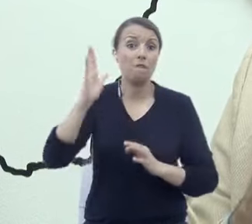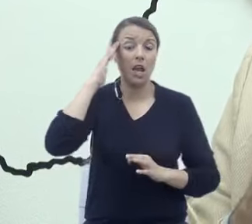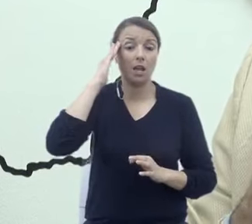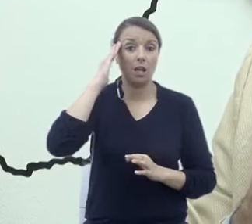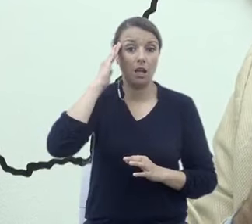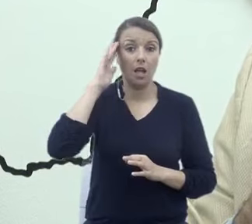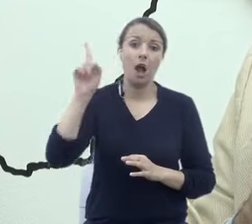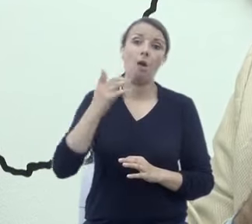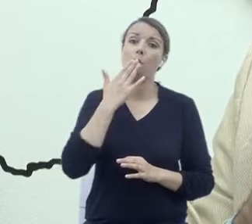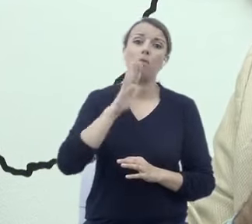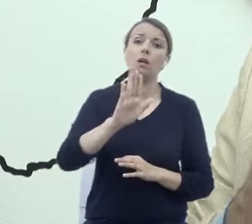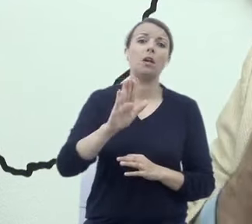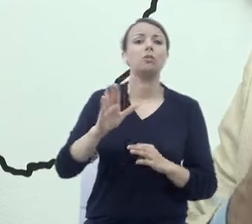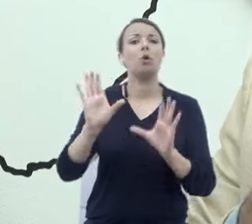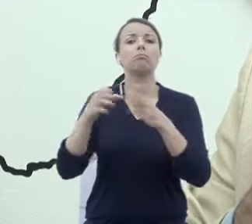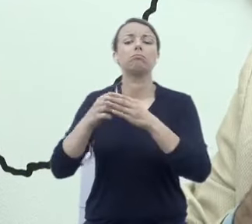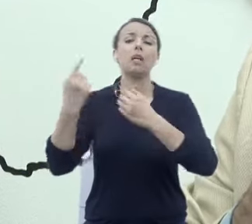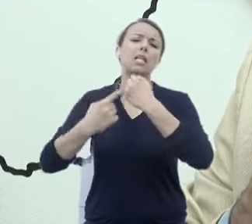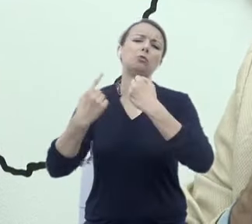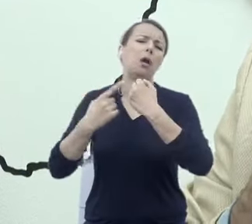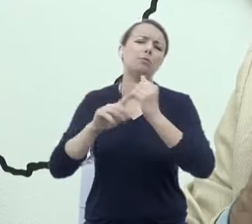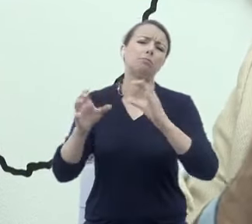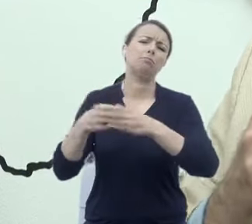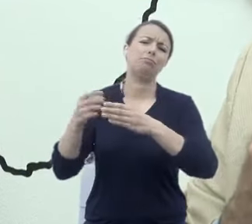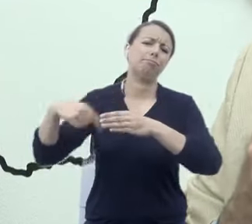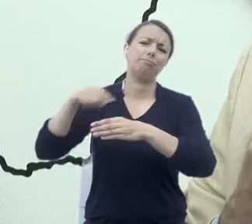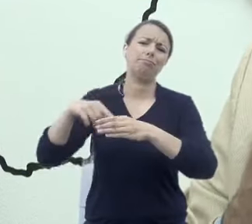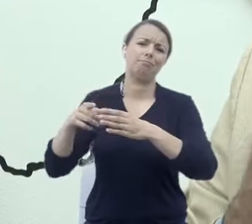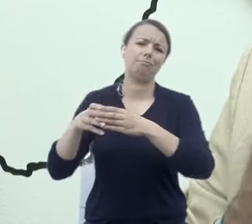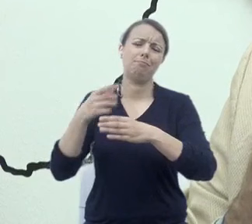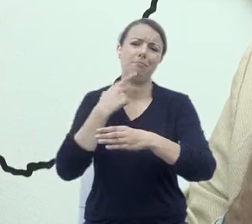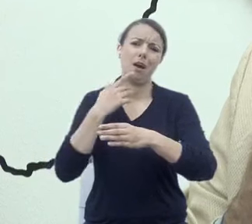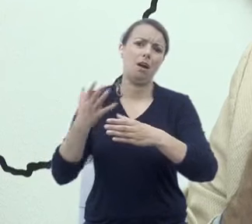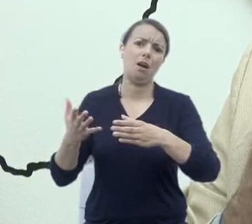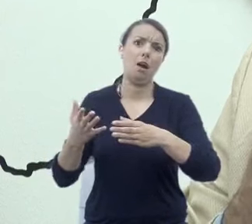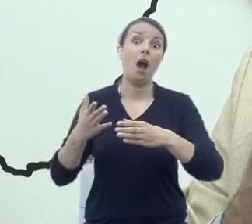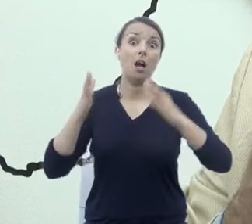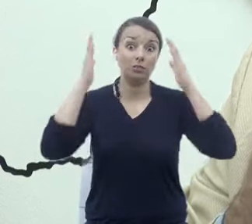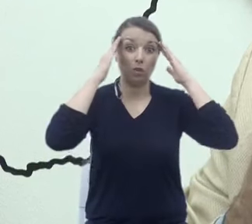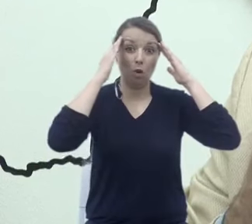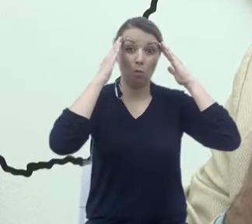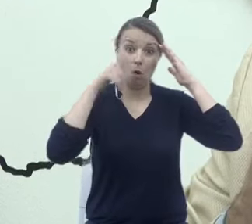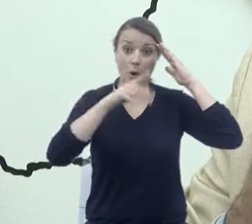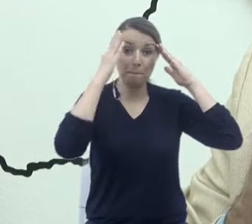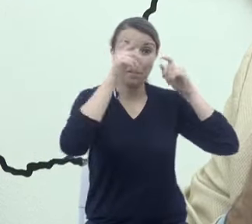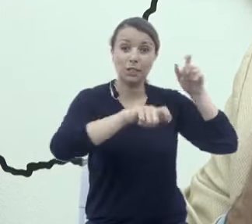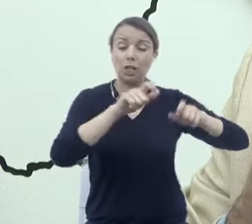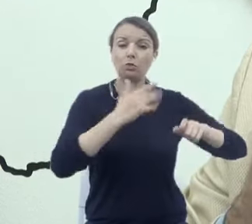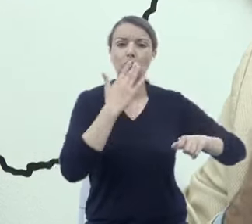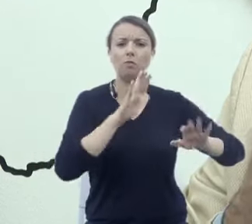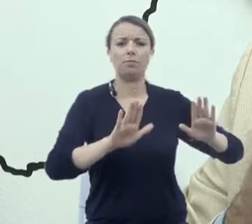była ograniczona liczba i to jest stan świadomości mieszkańców, to oni